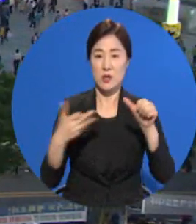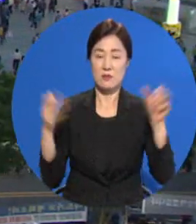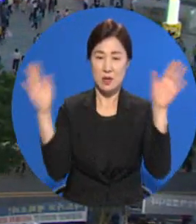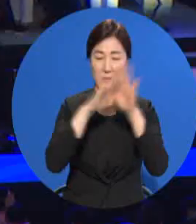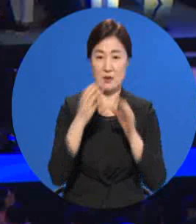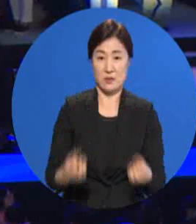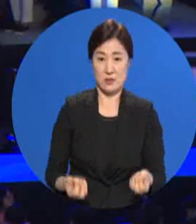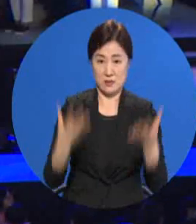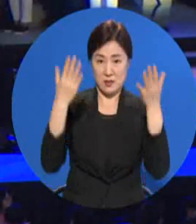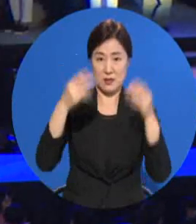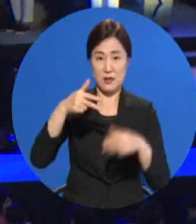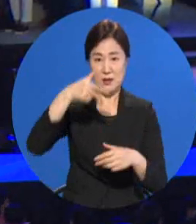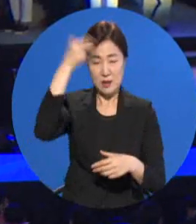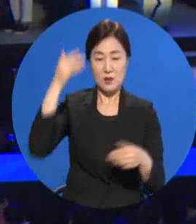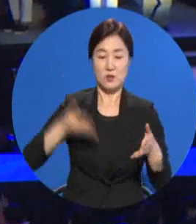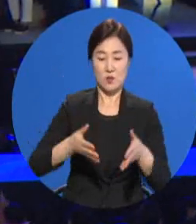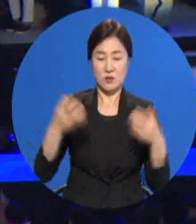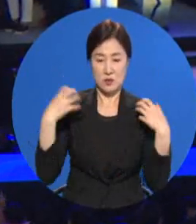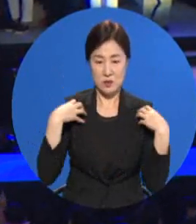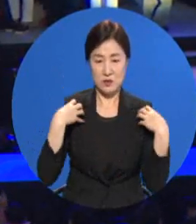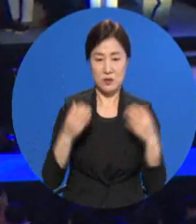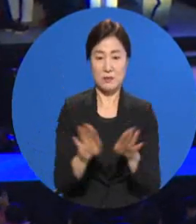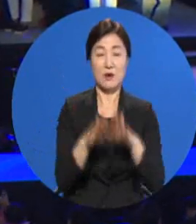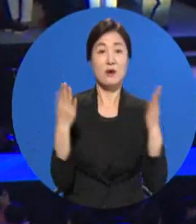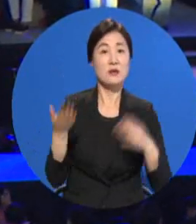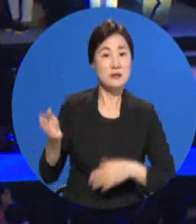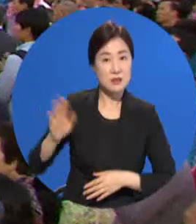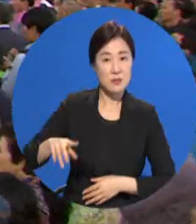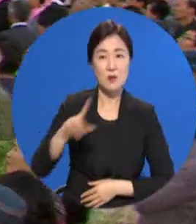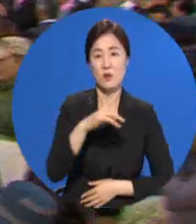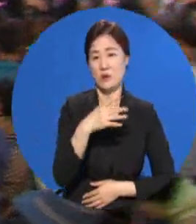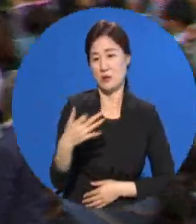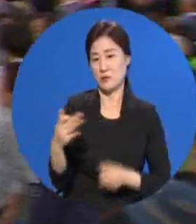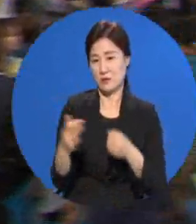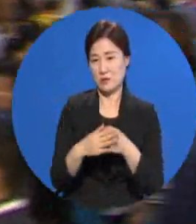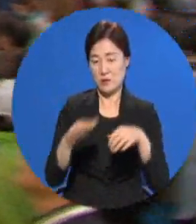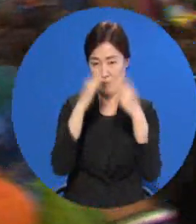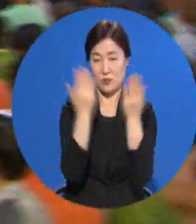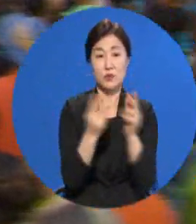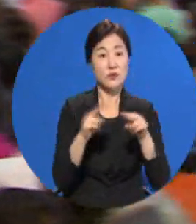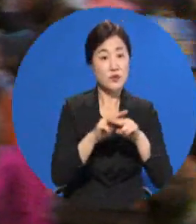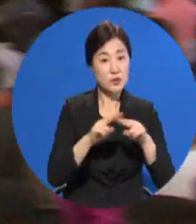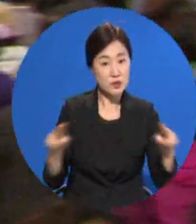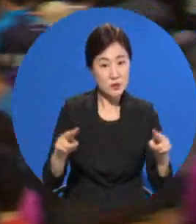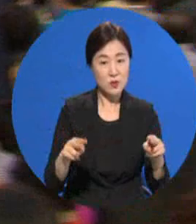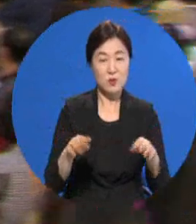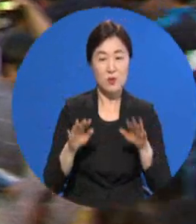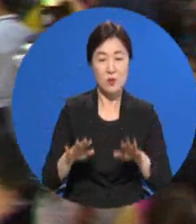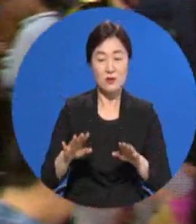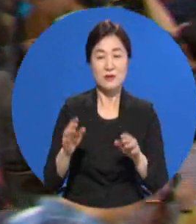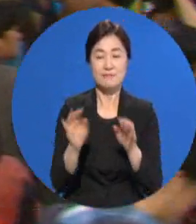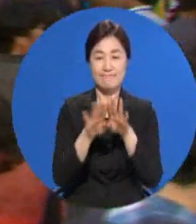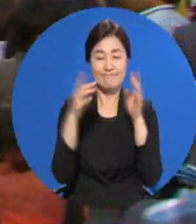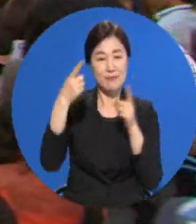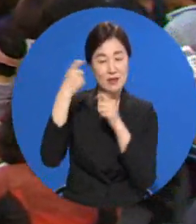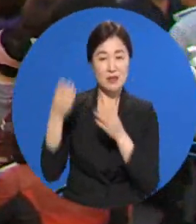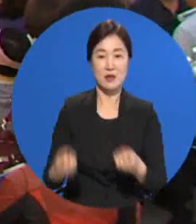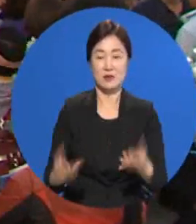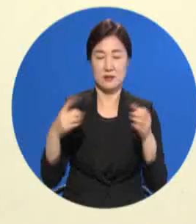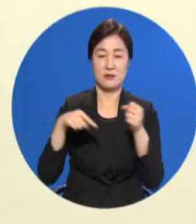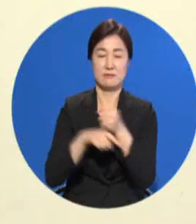도청과 금남로 일대에서 열렸지만 코로나19 여파로 전격 취소되면서 이곳에서 개최되는 기념식은 의미가 더